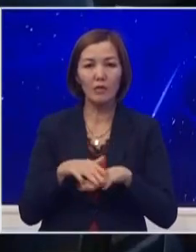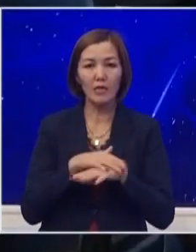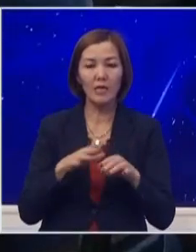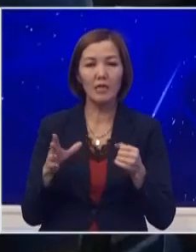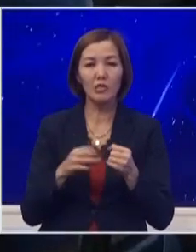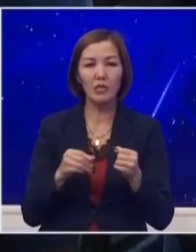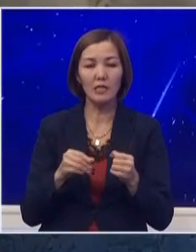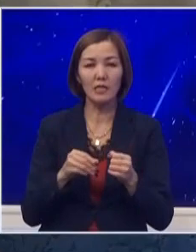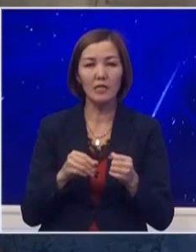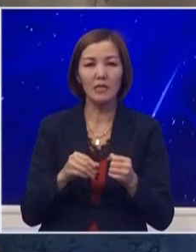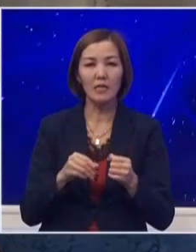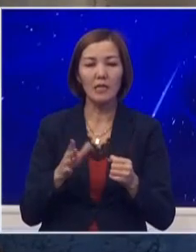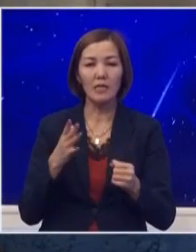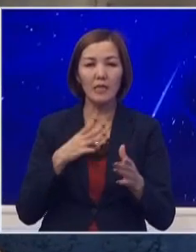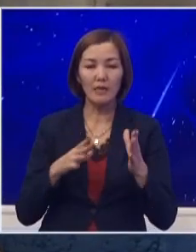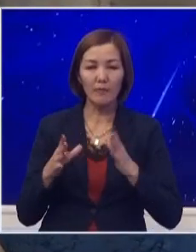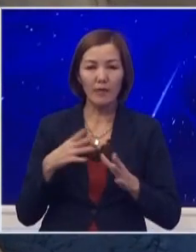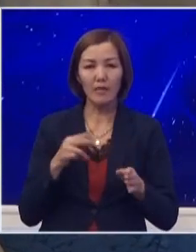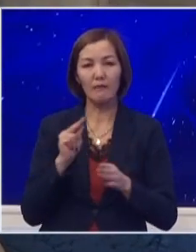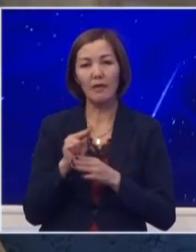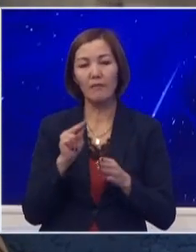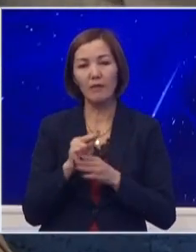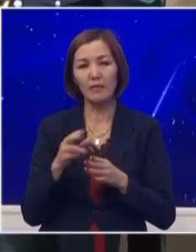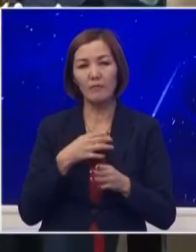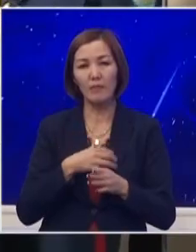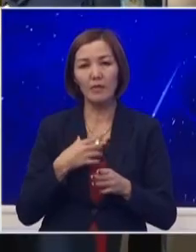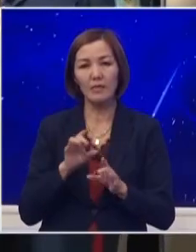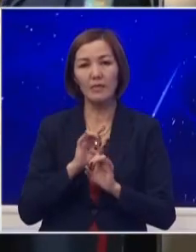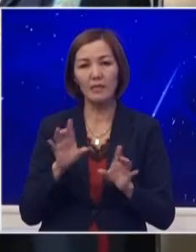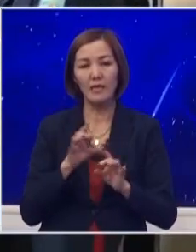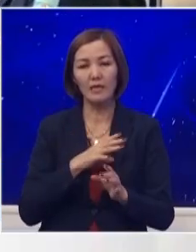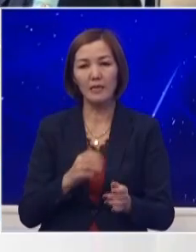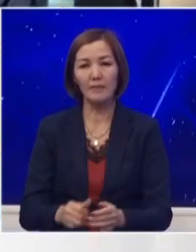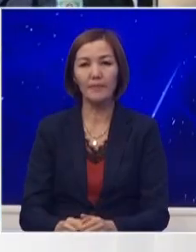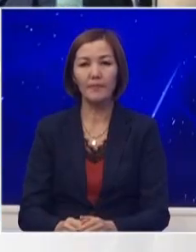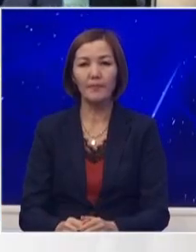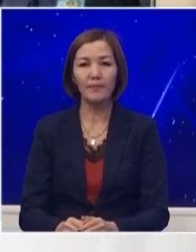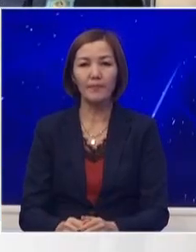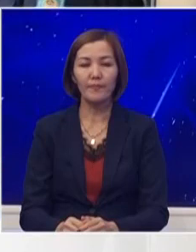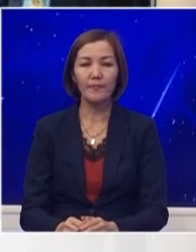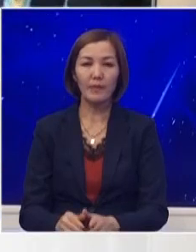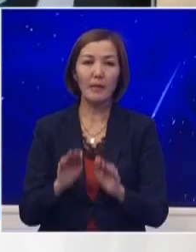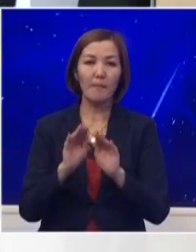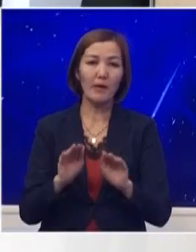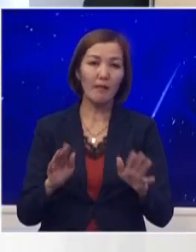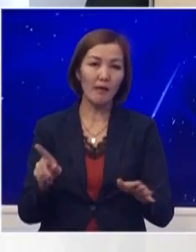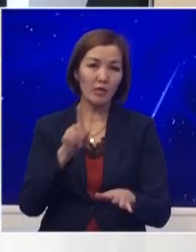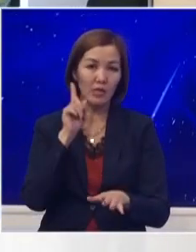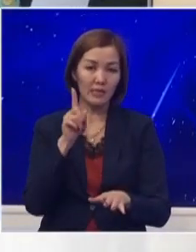қадірін, тәлім тәрбие мен адамгершілік қасиеттердің маңызын айтты. Енді осы інішектеріміз бен